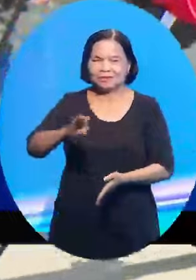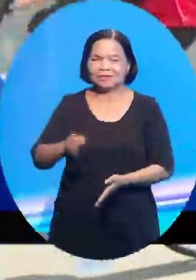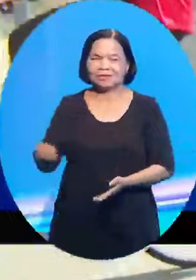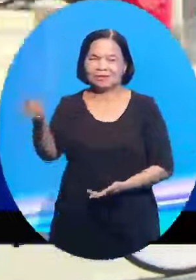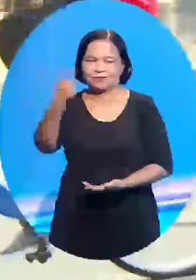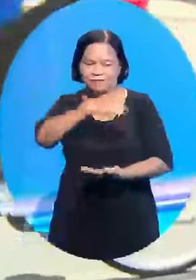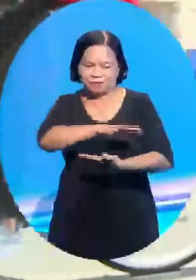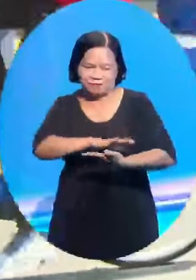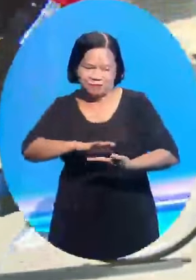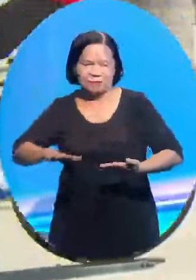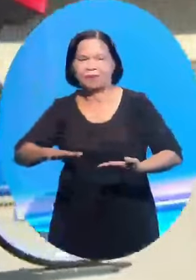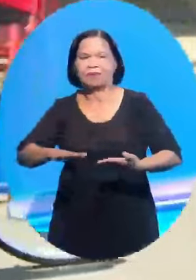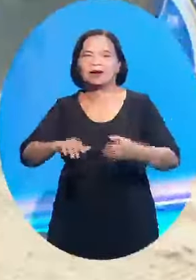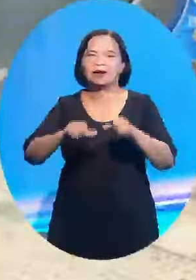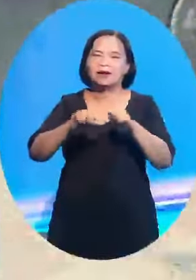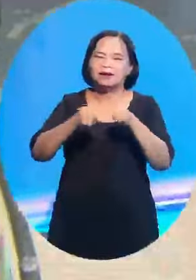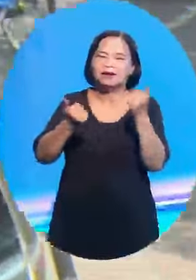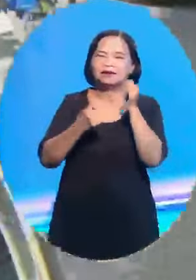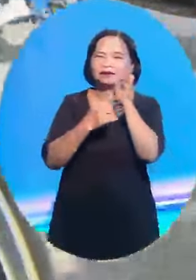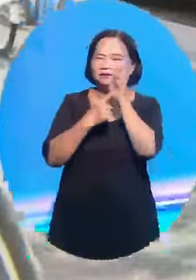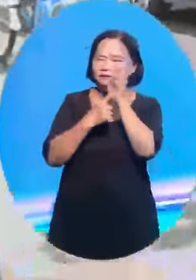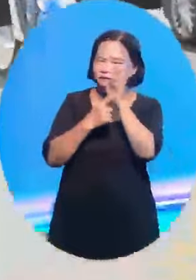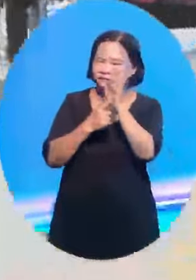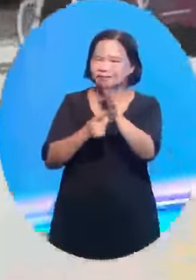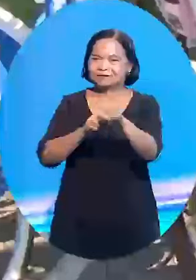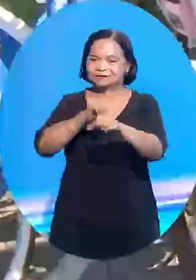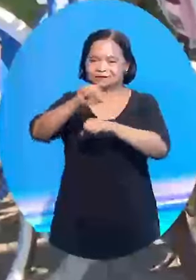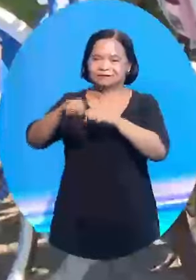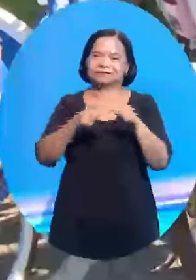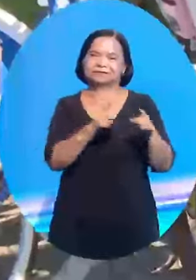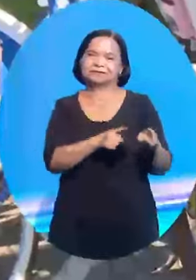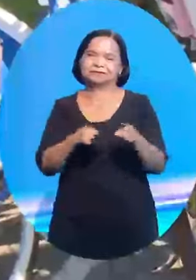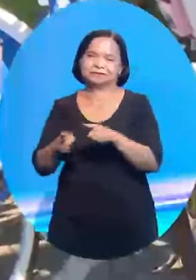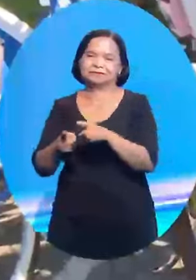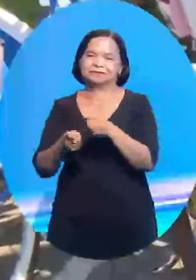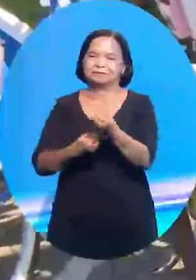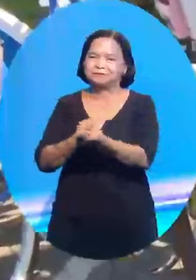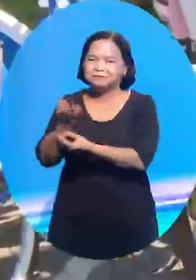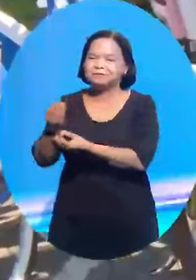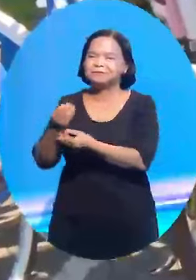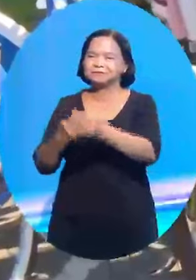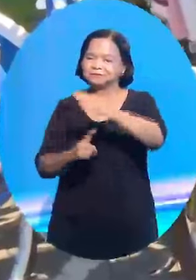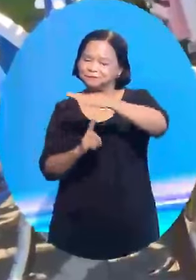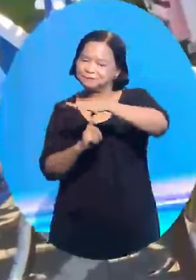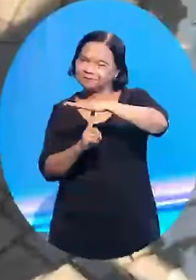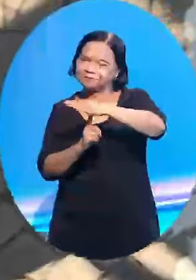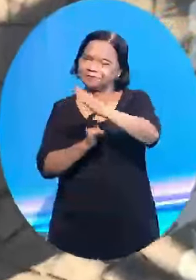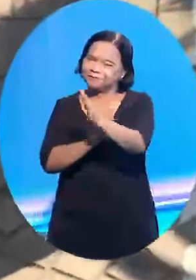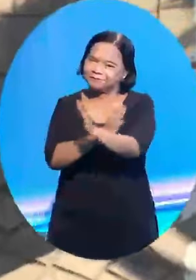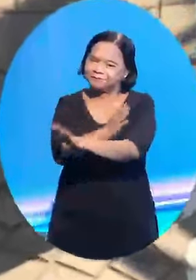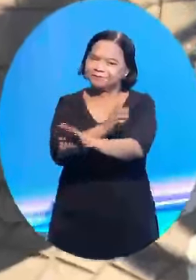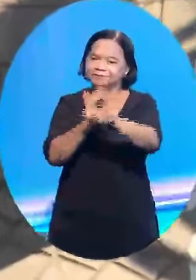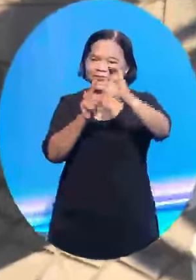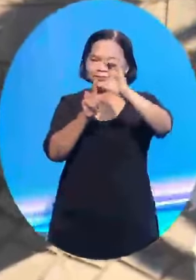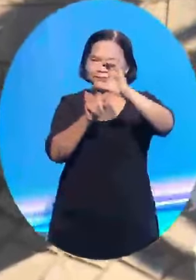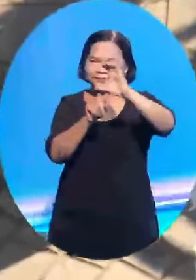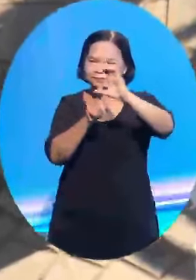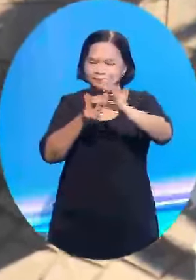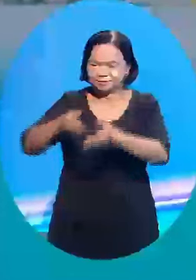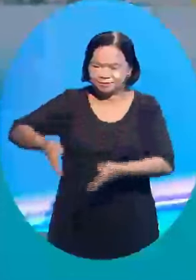mặt bằng. Các điểm này nằm ở lõi của trung tâm, tập trung các hoạt động dịch vụ, thương mại, văn hóa, đồng thời là đầu mối giao thông bằng xe buýt và buýt đường